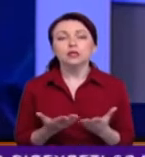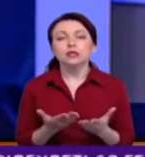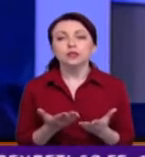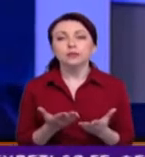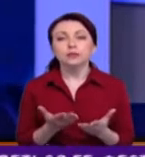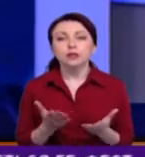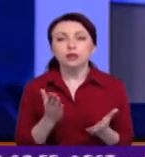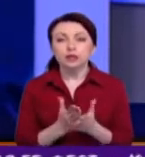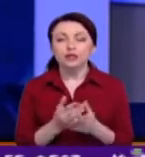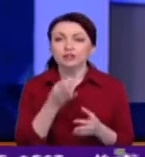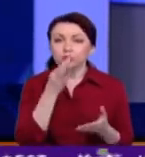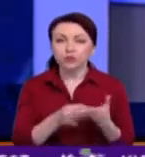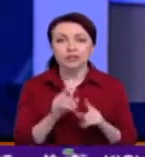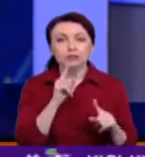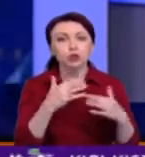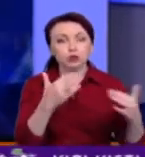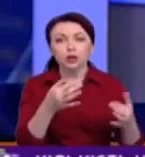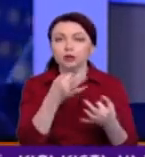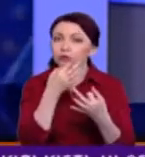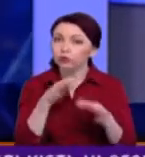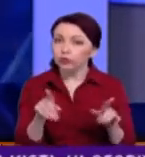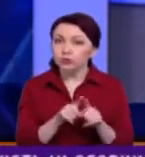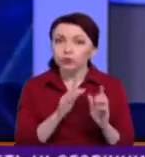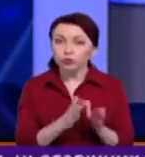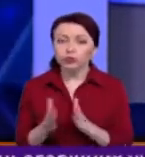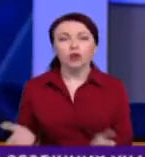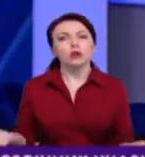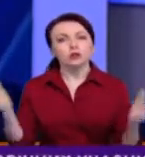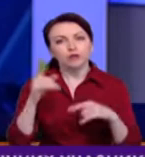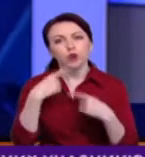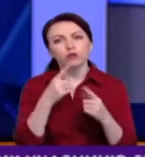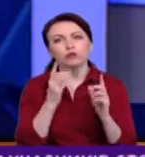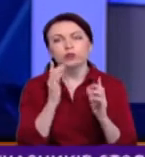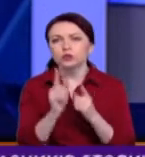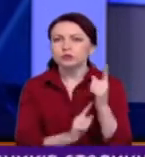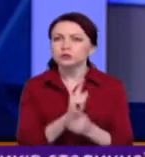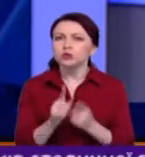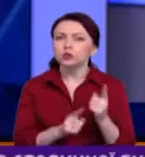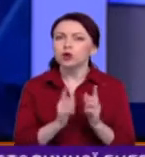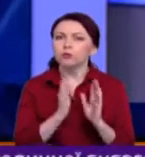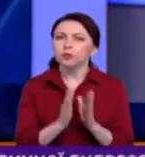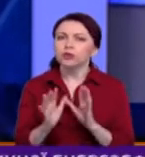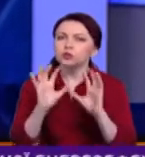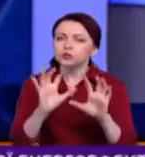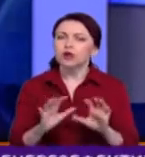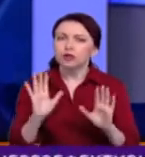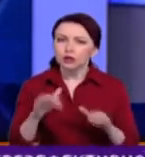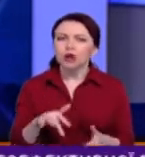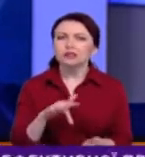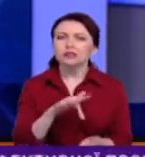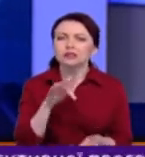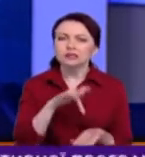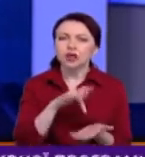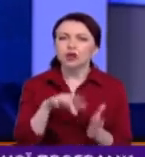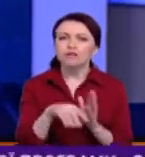відповідальності парламенту. Не подобається такий порядок, давайте говорити про зміну порядку закону, нехай Центральна виборча комісія